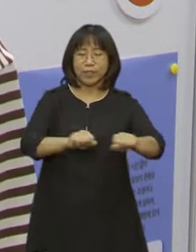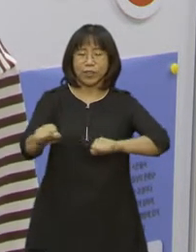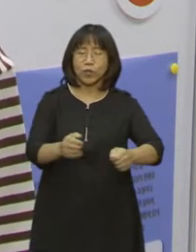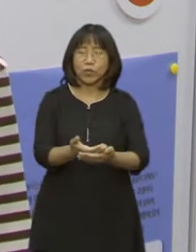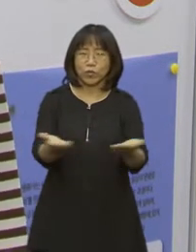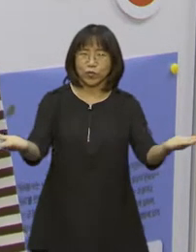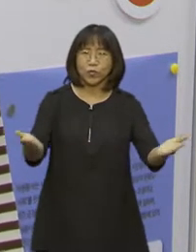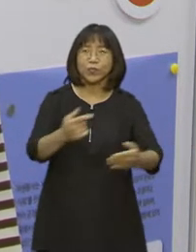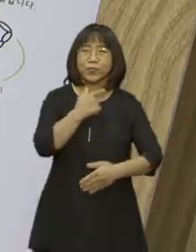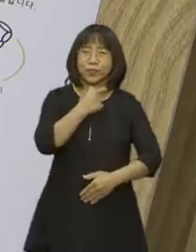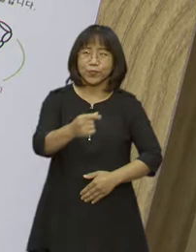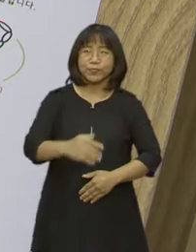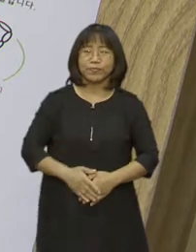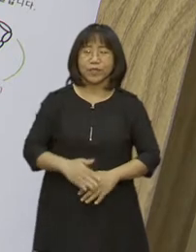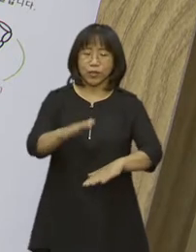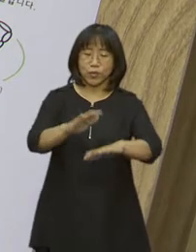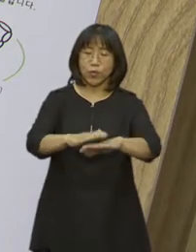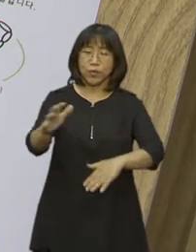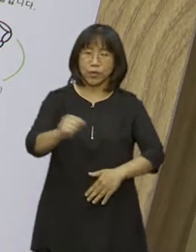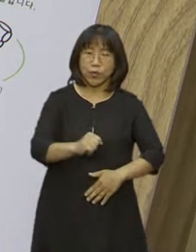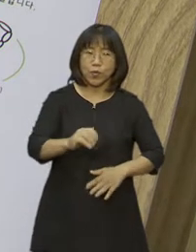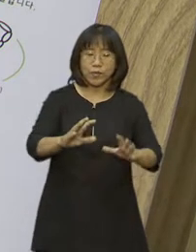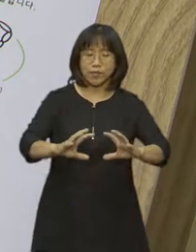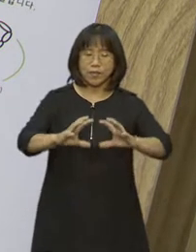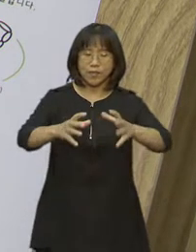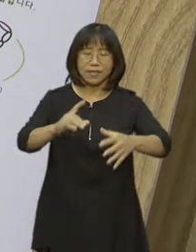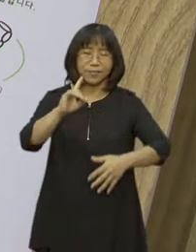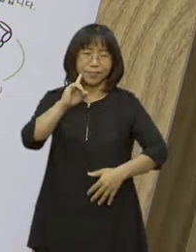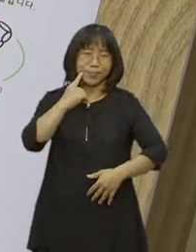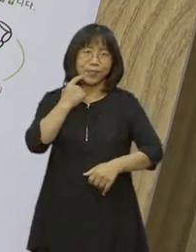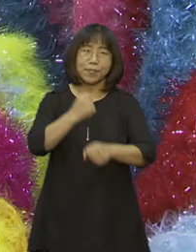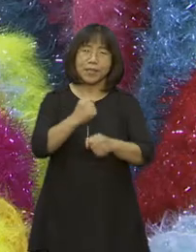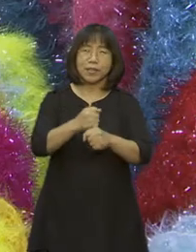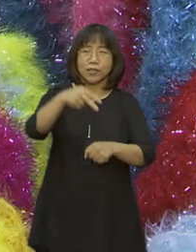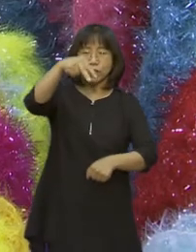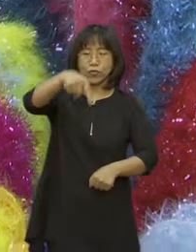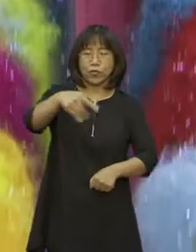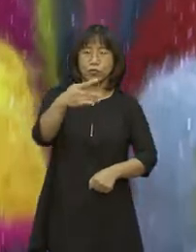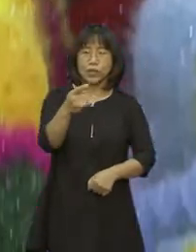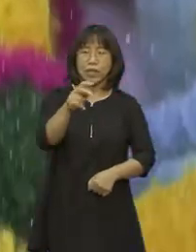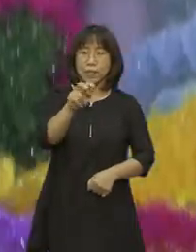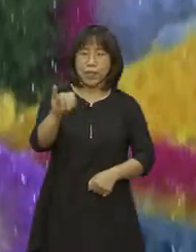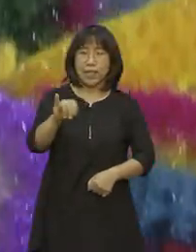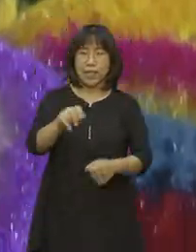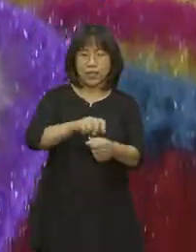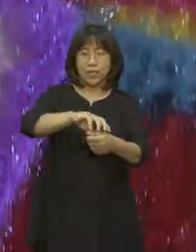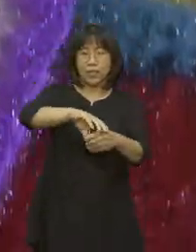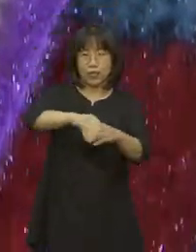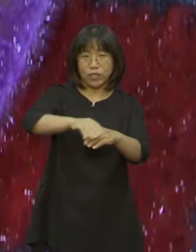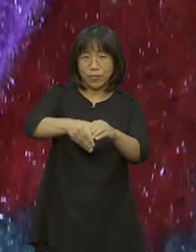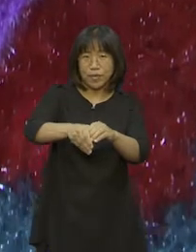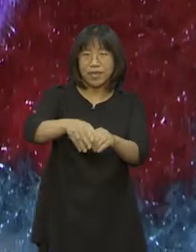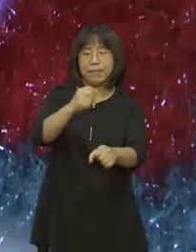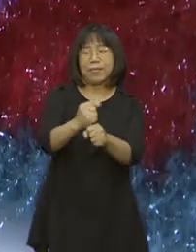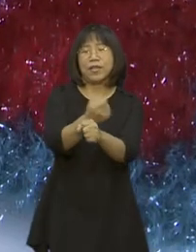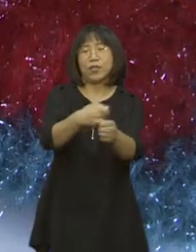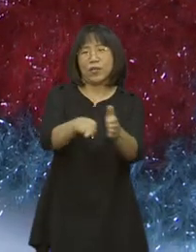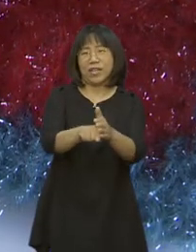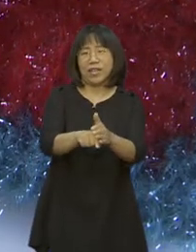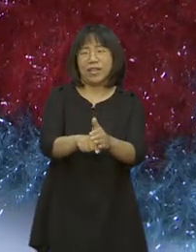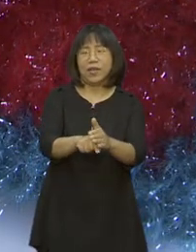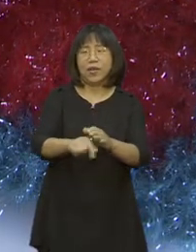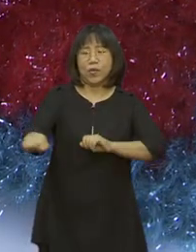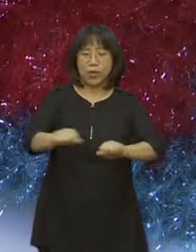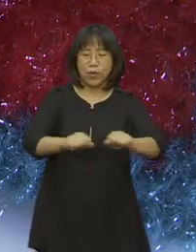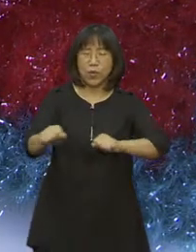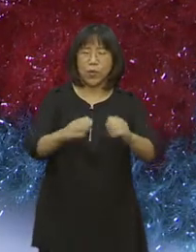활력이 되고자 합니다. 손으로 세상을 아름답게 만들기 위한 수세미 만들기 봉사활동. 올해는 모일